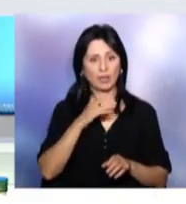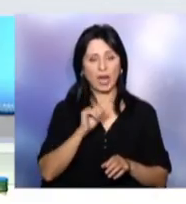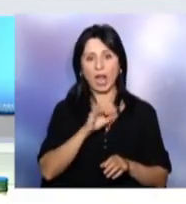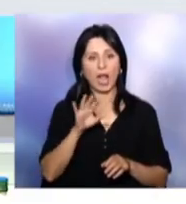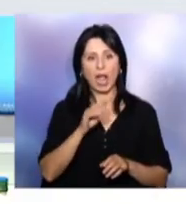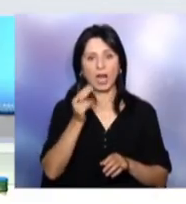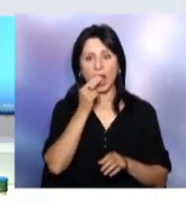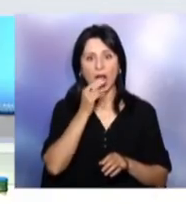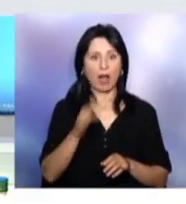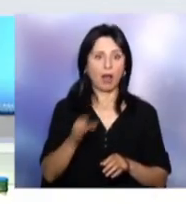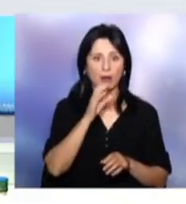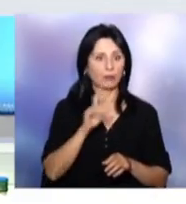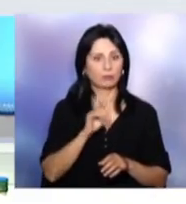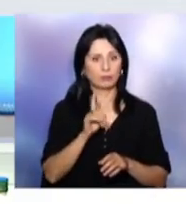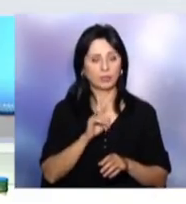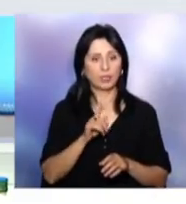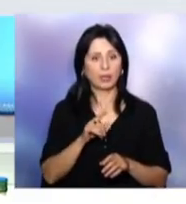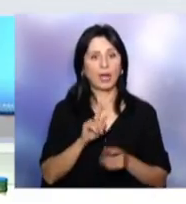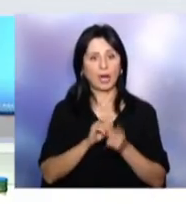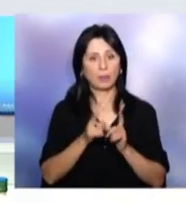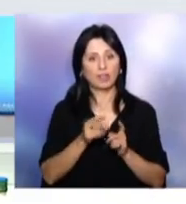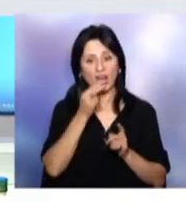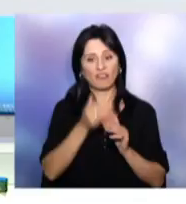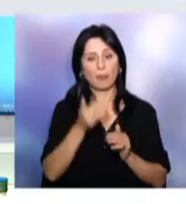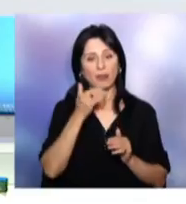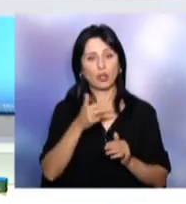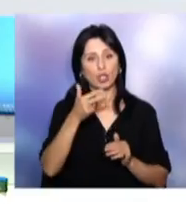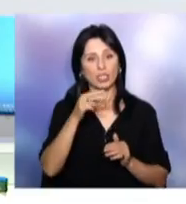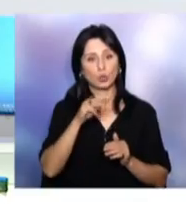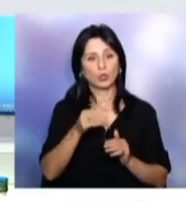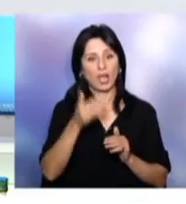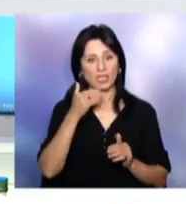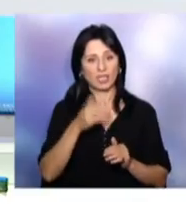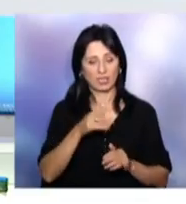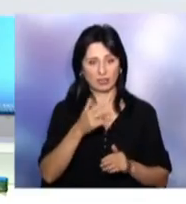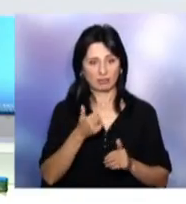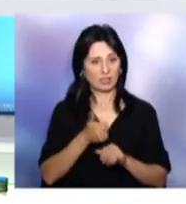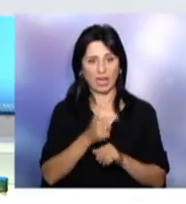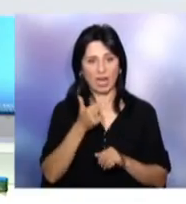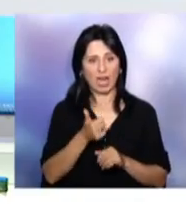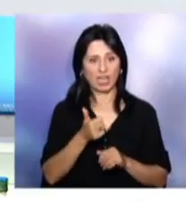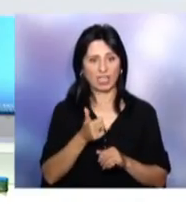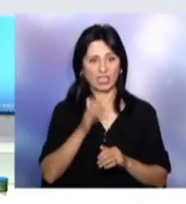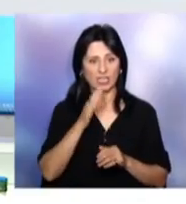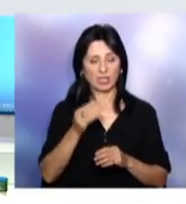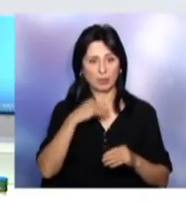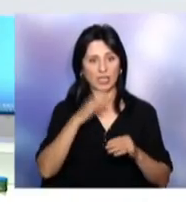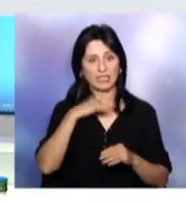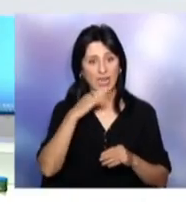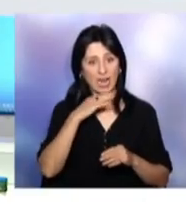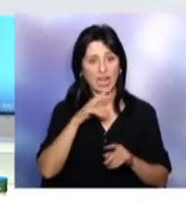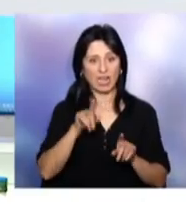არა საკვებს დაყოლებული, საკვებს არ დავაყოლოთ, არამედ კვებამდე 30 წუთით ადრე. ეს იქნება ძალიან კარგი შევსება, როგორც